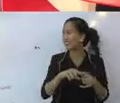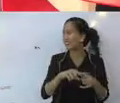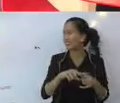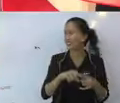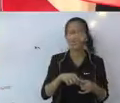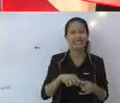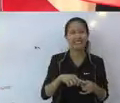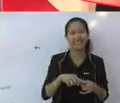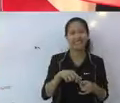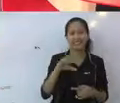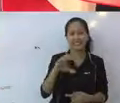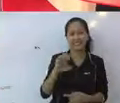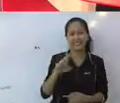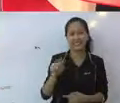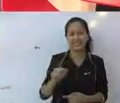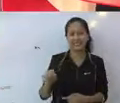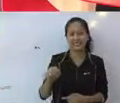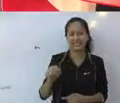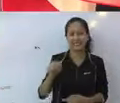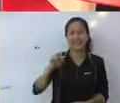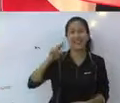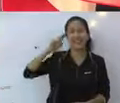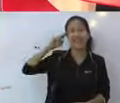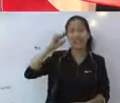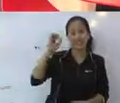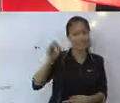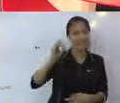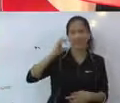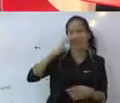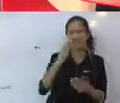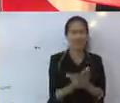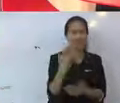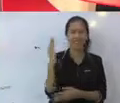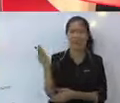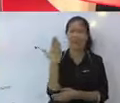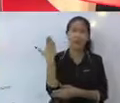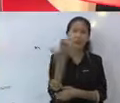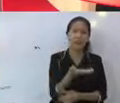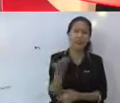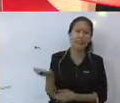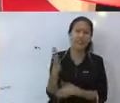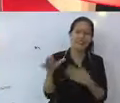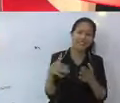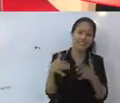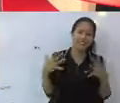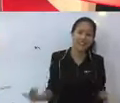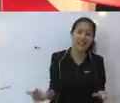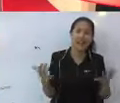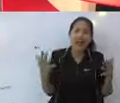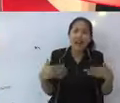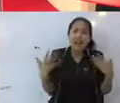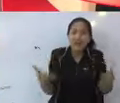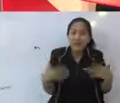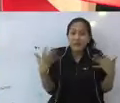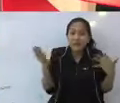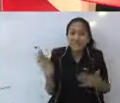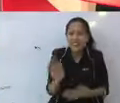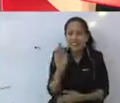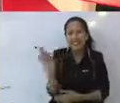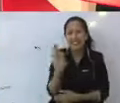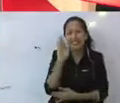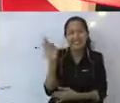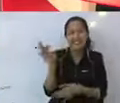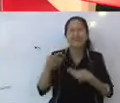Yun, yan. Hello, good morning sa lahat. Happy Friday po. Sana hindi po kayo magsawa sa